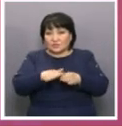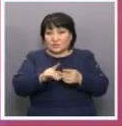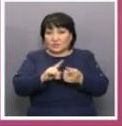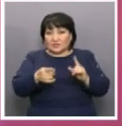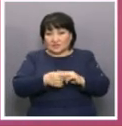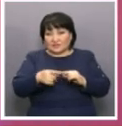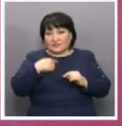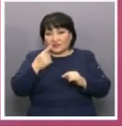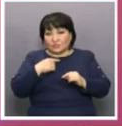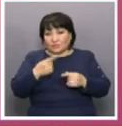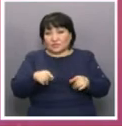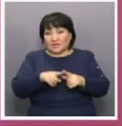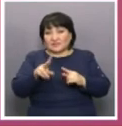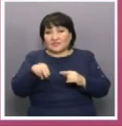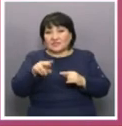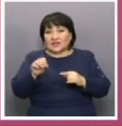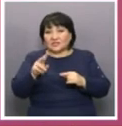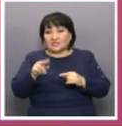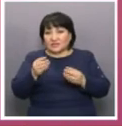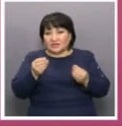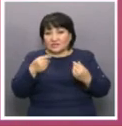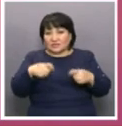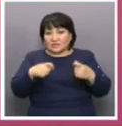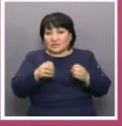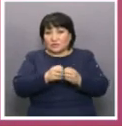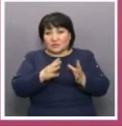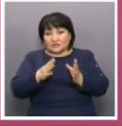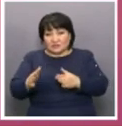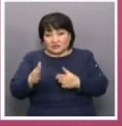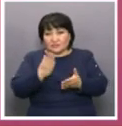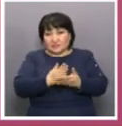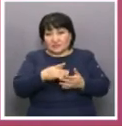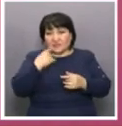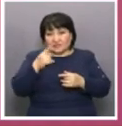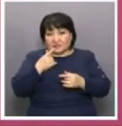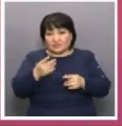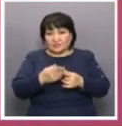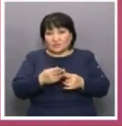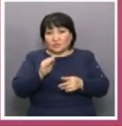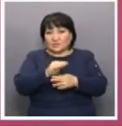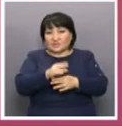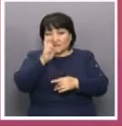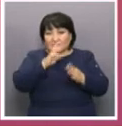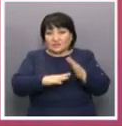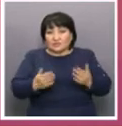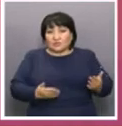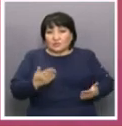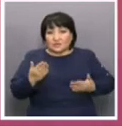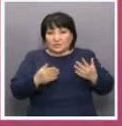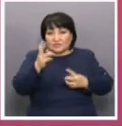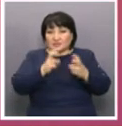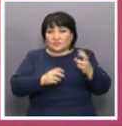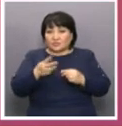өтті. Сондай-ақ Данияр Ақышев биыл қаржы нарығында тұрақтылық байқалатынын алға тартты. Бұған қоса ел тұрғындары мен кәсіпорындар үшін